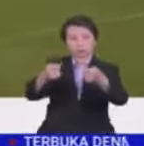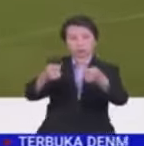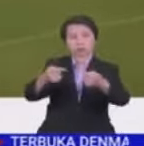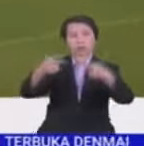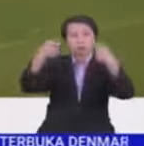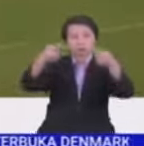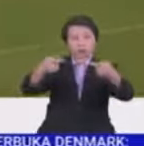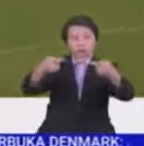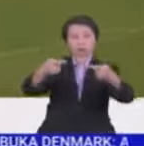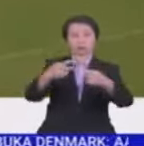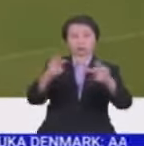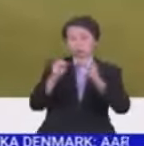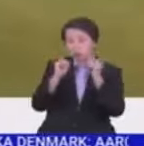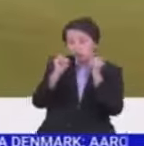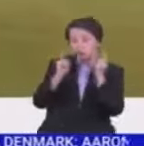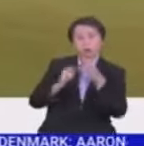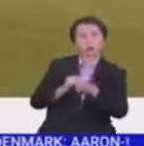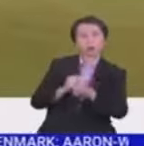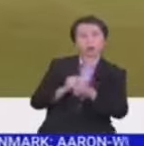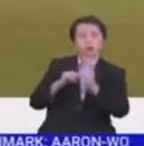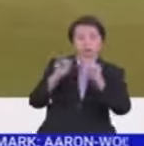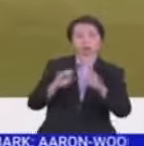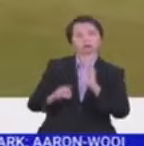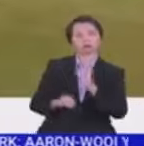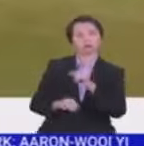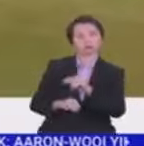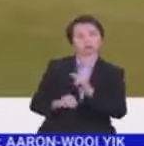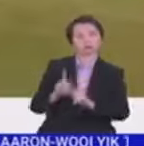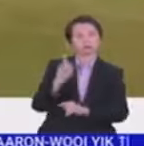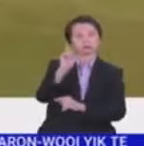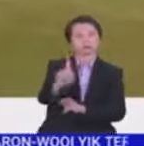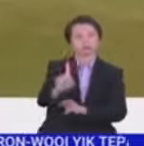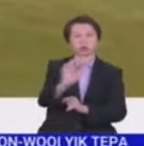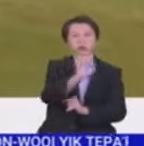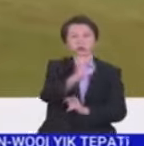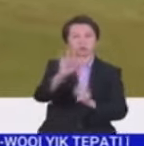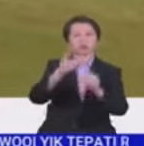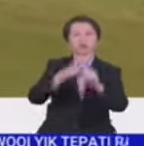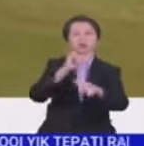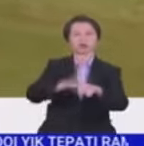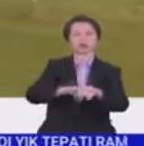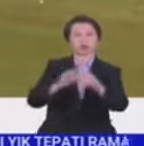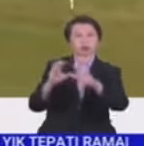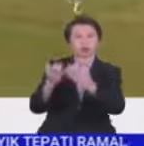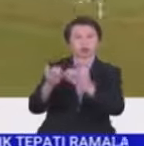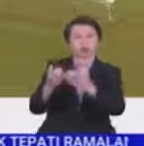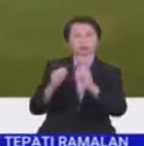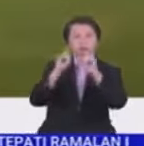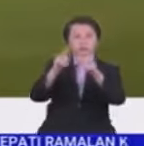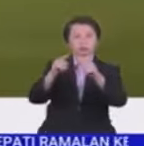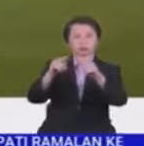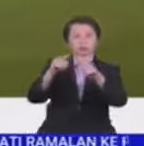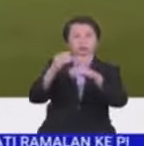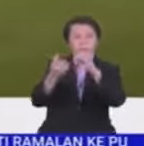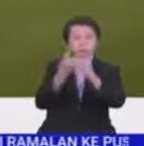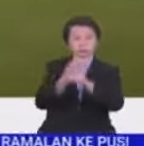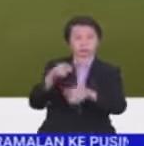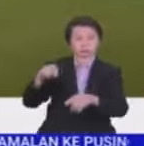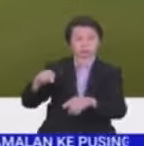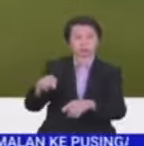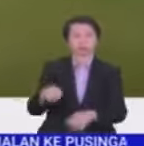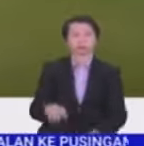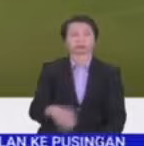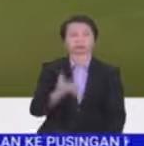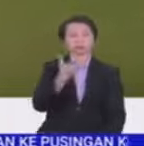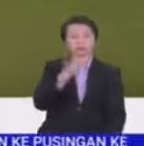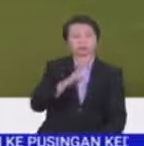juga amat mengejutkan kerana ia merupakan penampilan sulung kelab berkenaan di pentas tersebut.